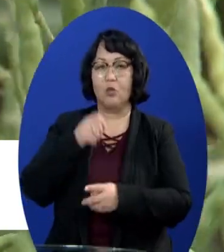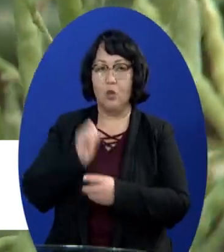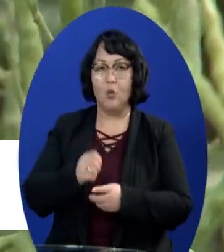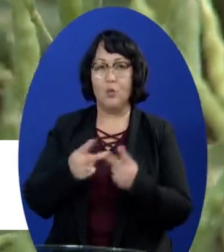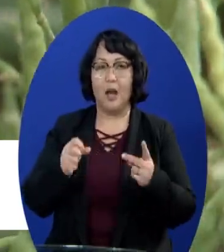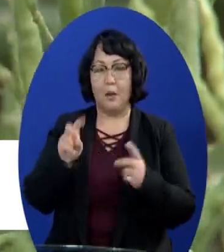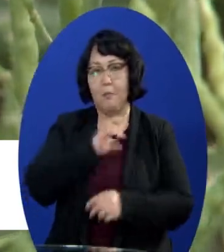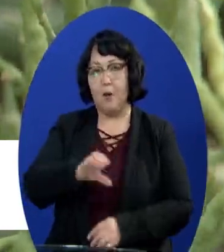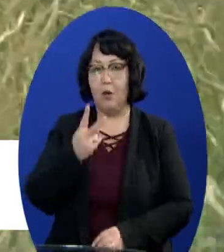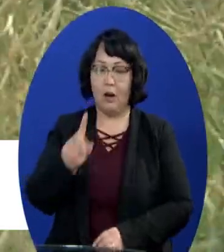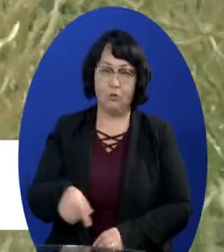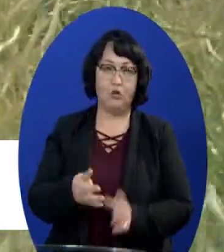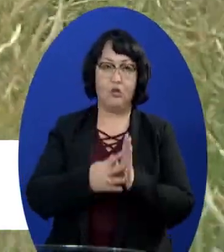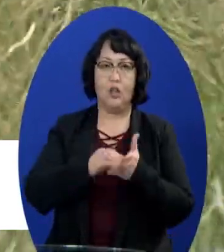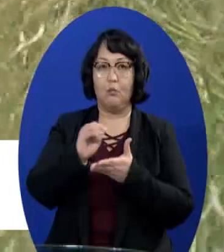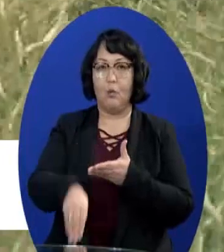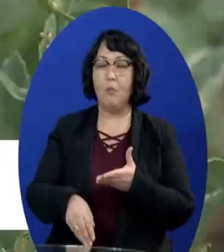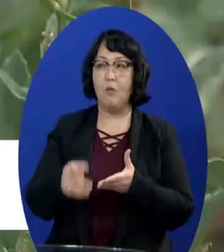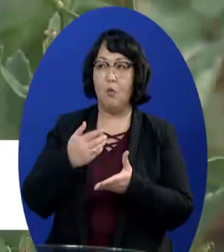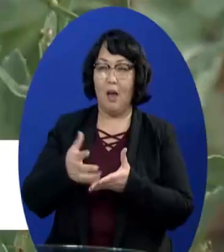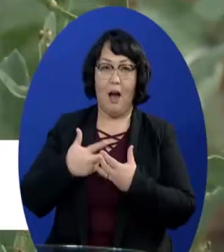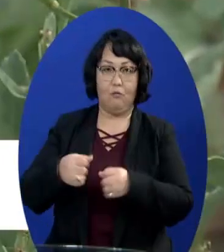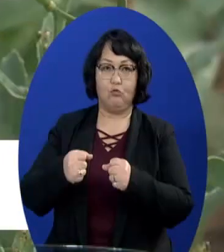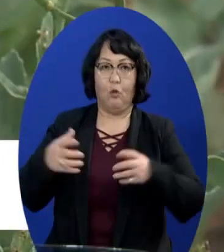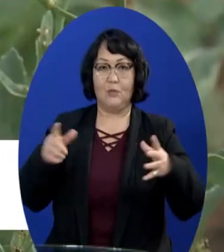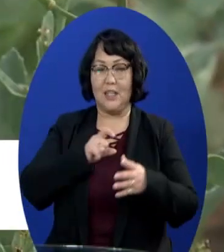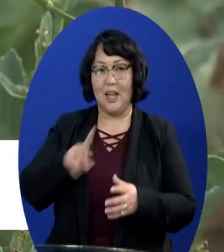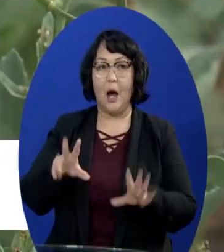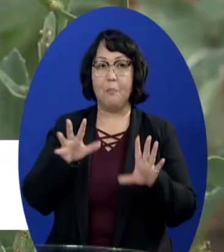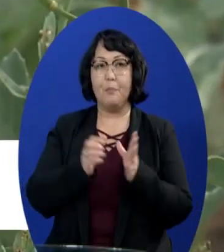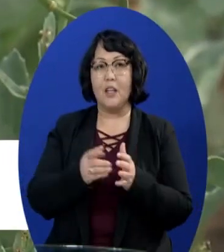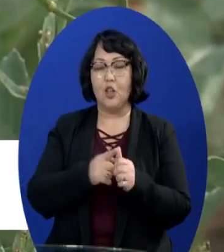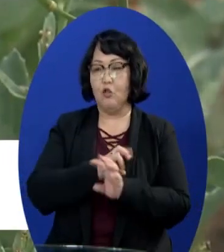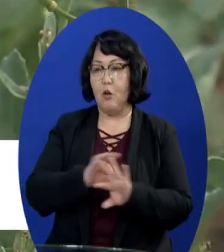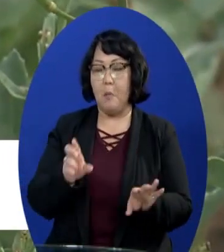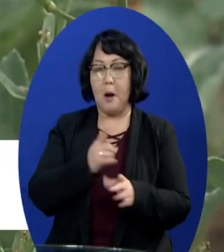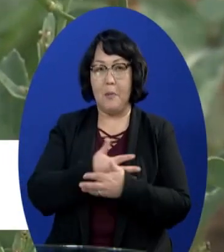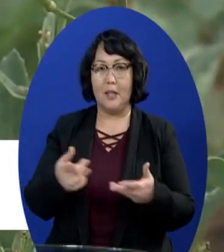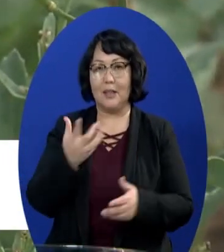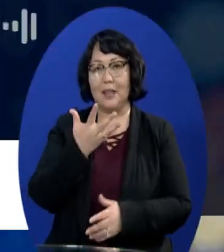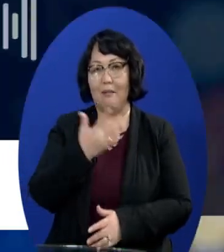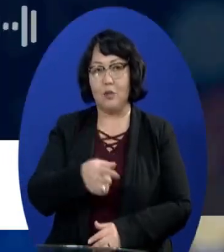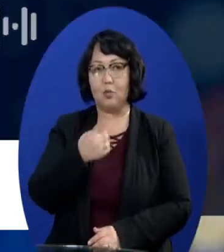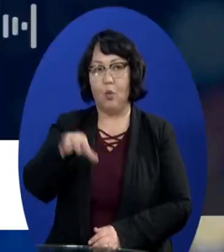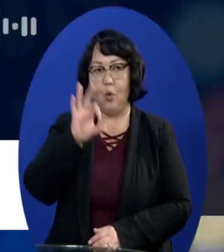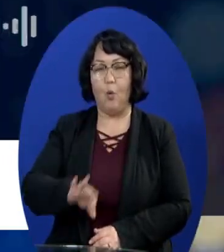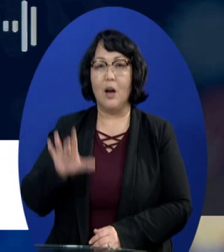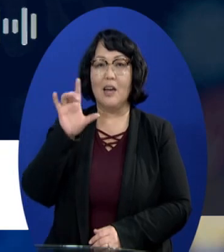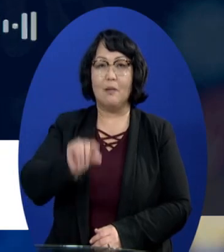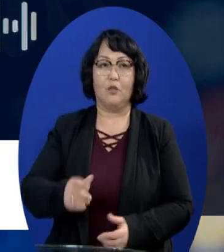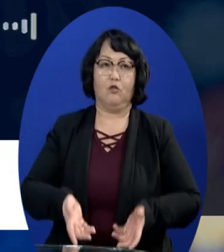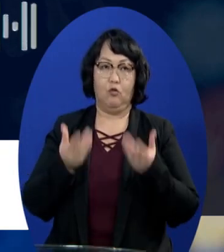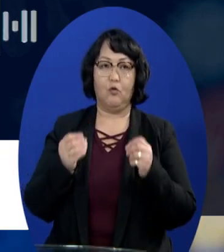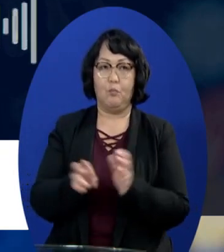2.9 тэрбум хэрэглэгчтэй томоохон зах зээлд 10,000 гаруй нэр төрлийн бараанд 5-100% хөнгөлөлт идэх юм байна. Ингээд